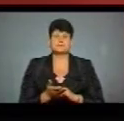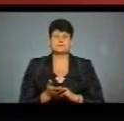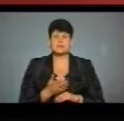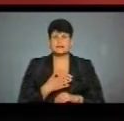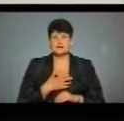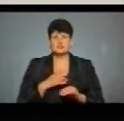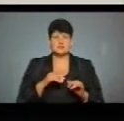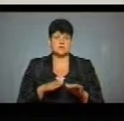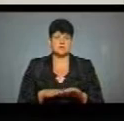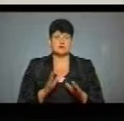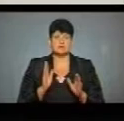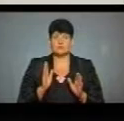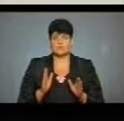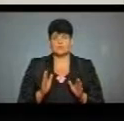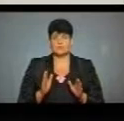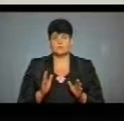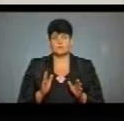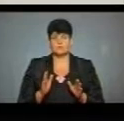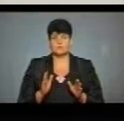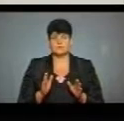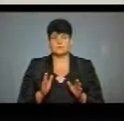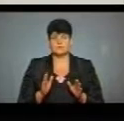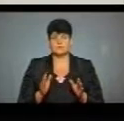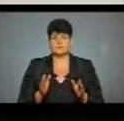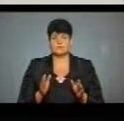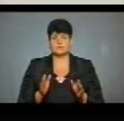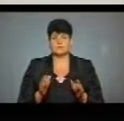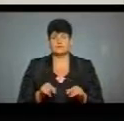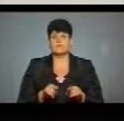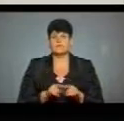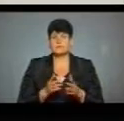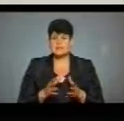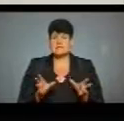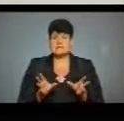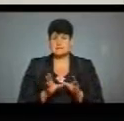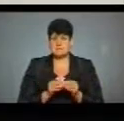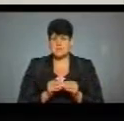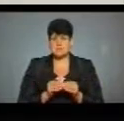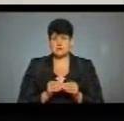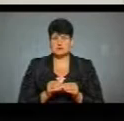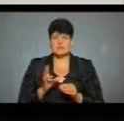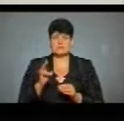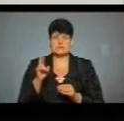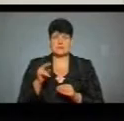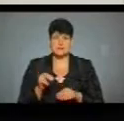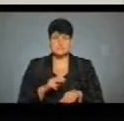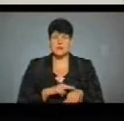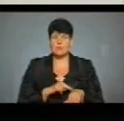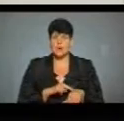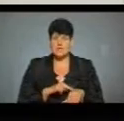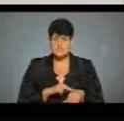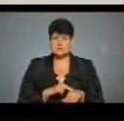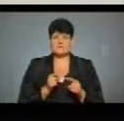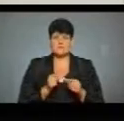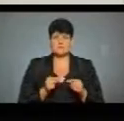Наші дії будуть полягати в наступному. Спільно з Нацполіцією, відповідно